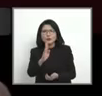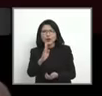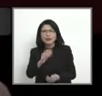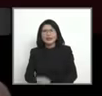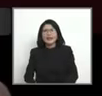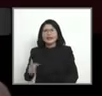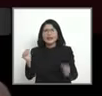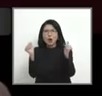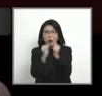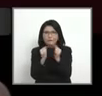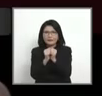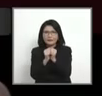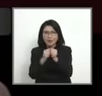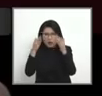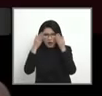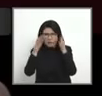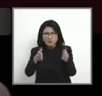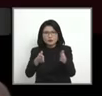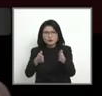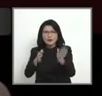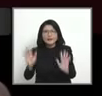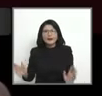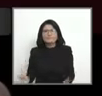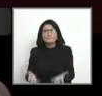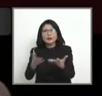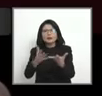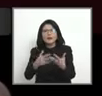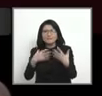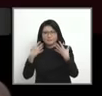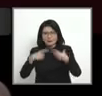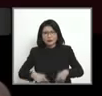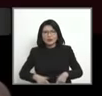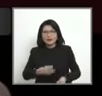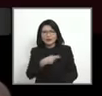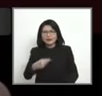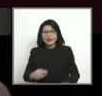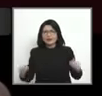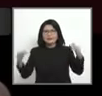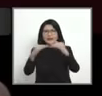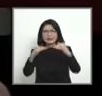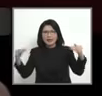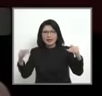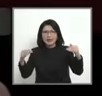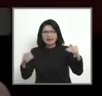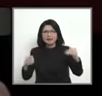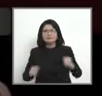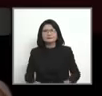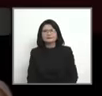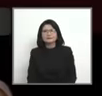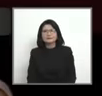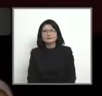kemudian praktiknya adalah politik transaksional menggunakan Bansos tidak mudah untuk dibuktikan karena ini adalah program yang harus